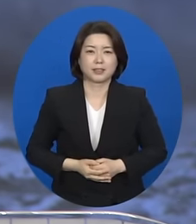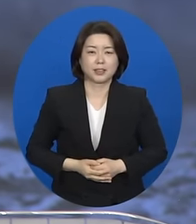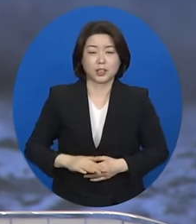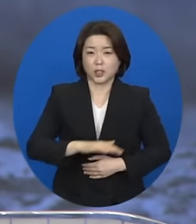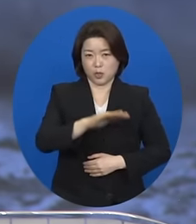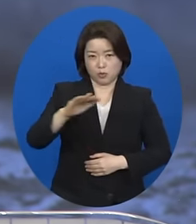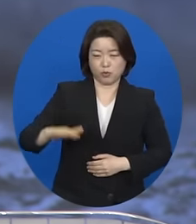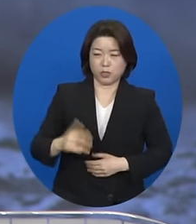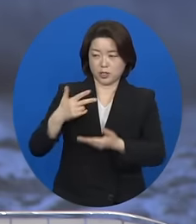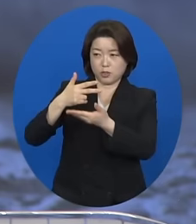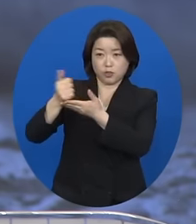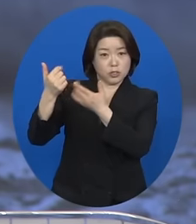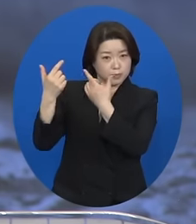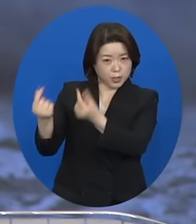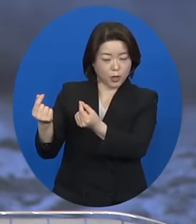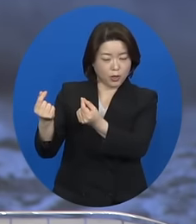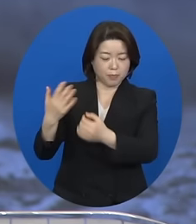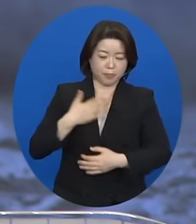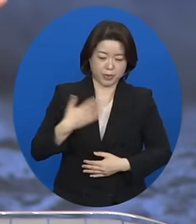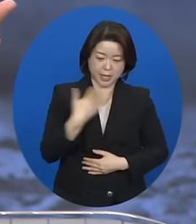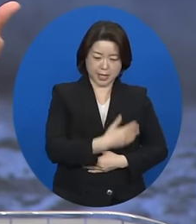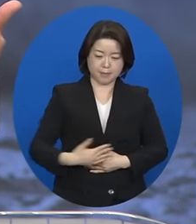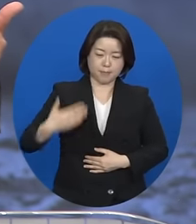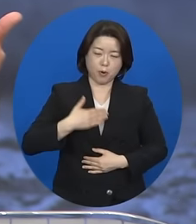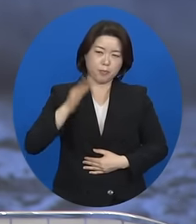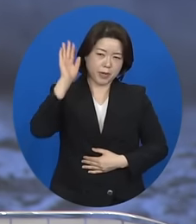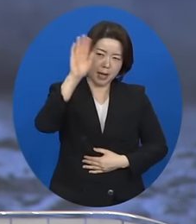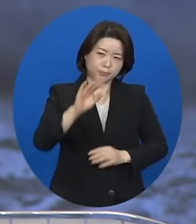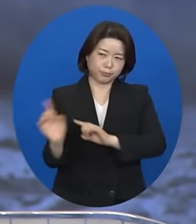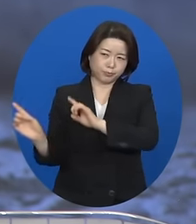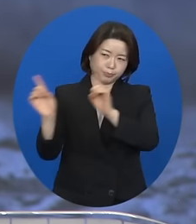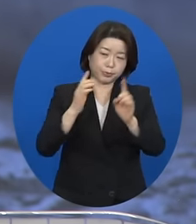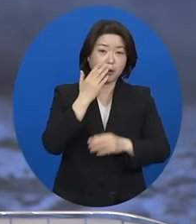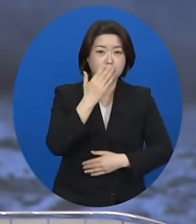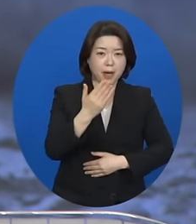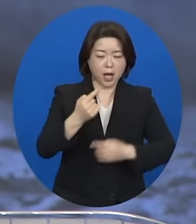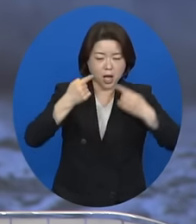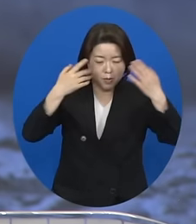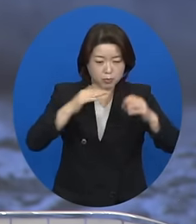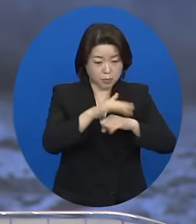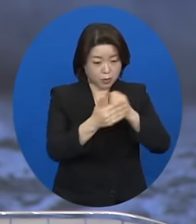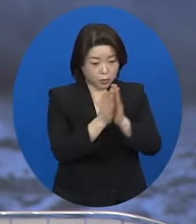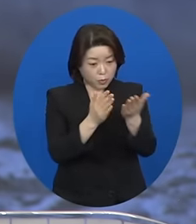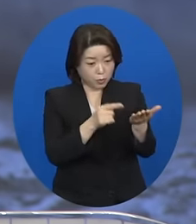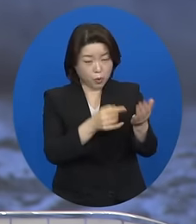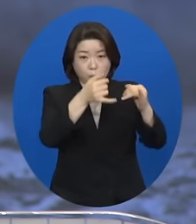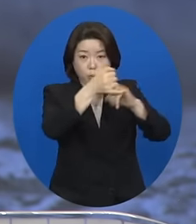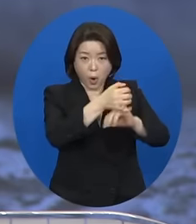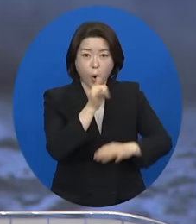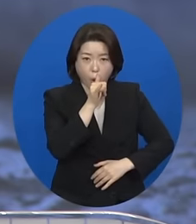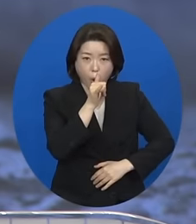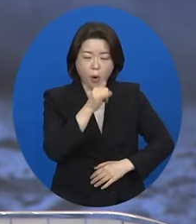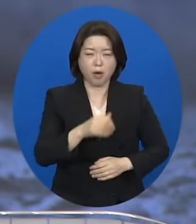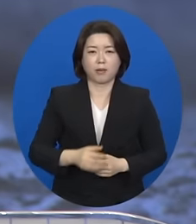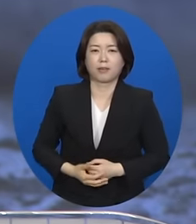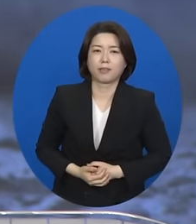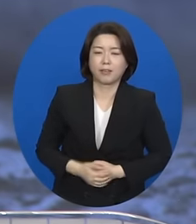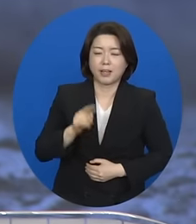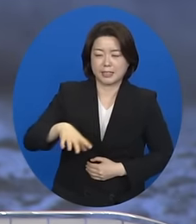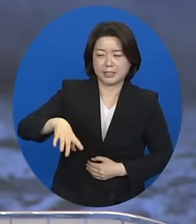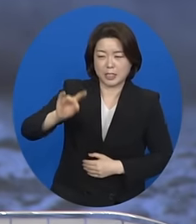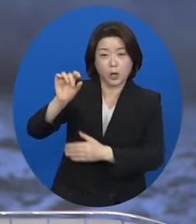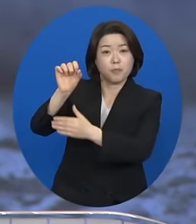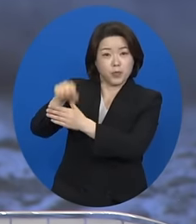우리가 주님처럼 우리의 몸도 부활하게 될 것이 분명하게 성경이 약속되어 있습니다 그러면서이 첫